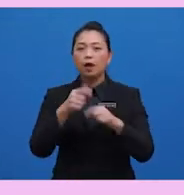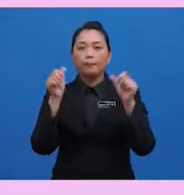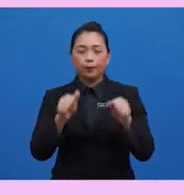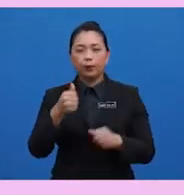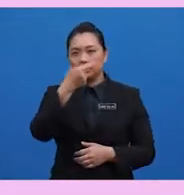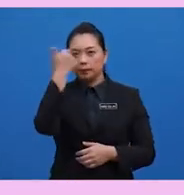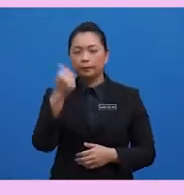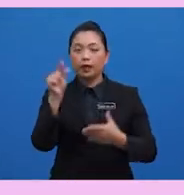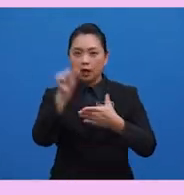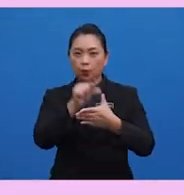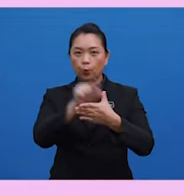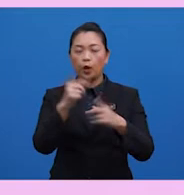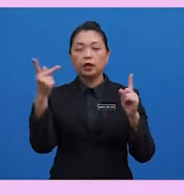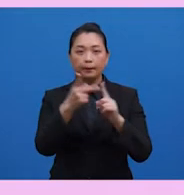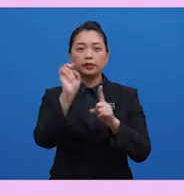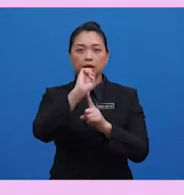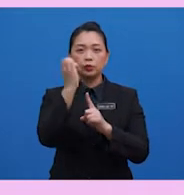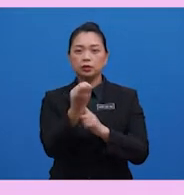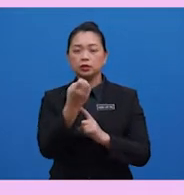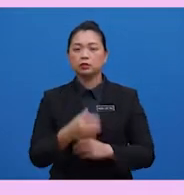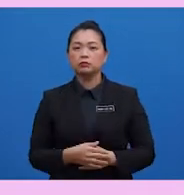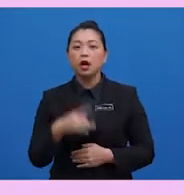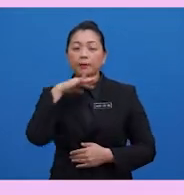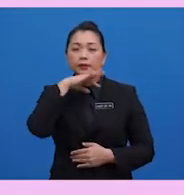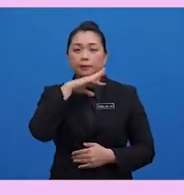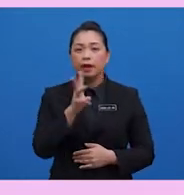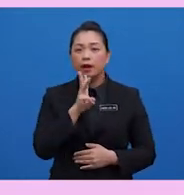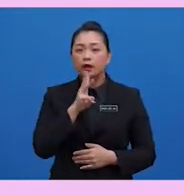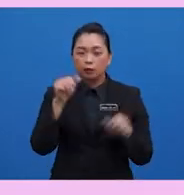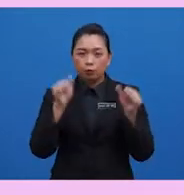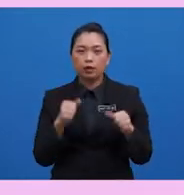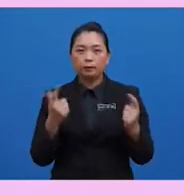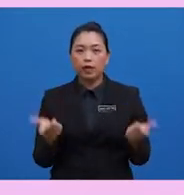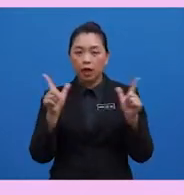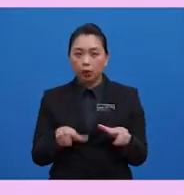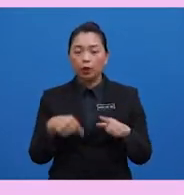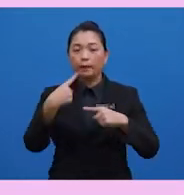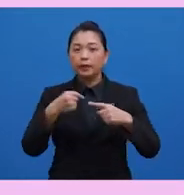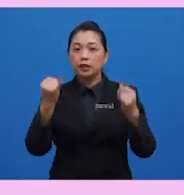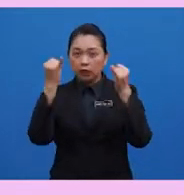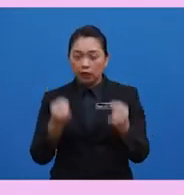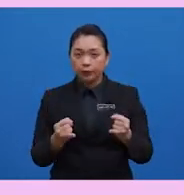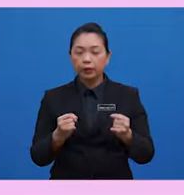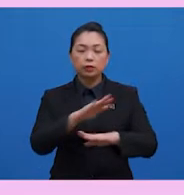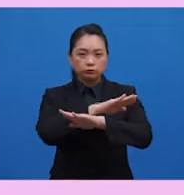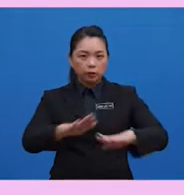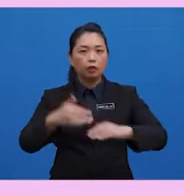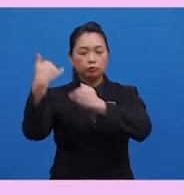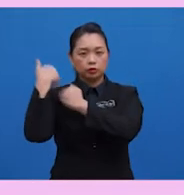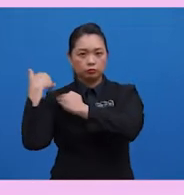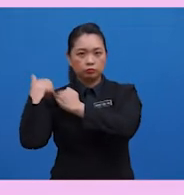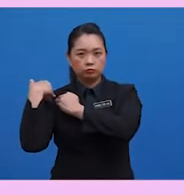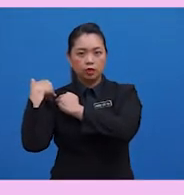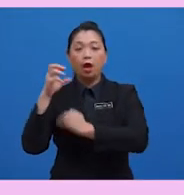boleh menyebabkan gangguan kepada ekosistem. Pencemaran air boleh berlaku apabila individu yang tidak